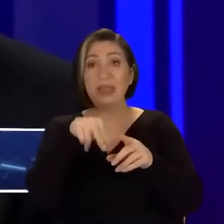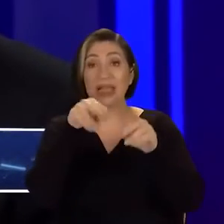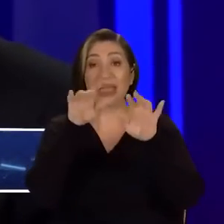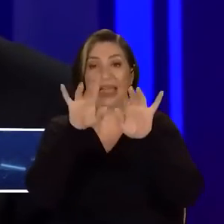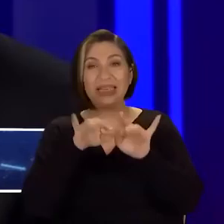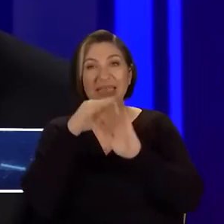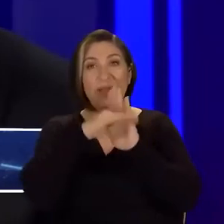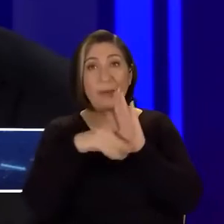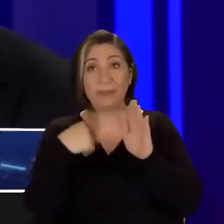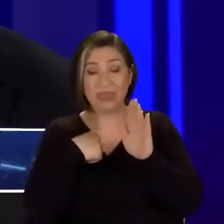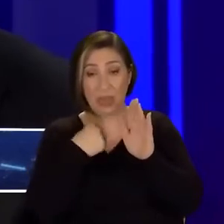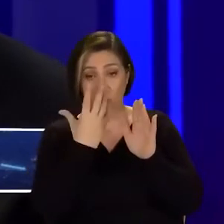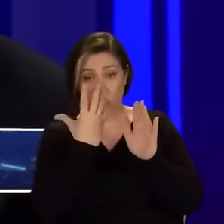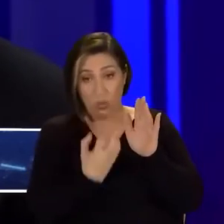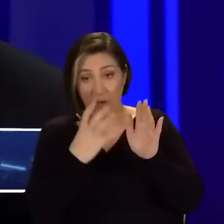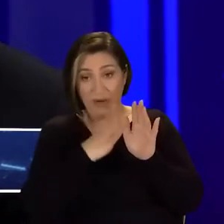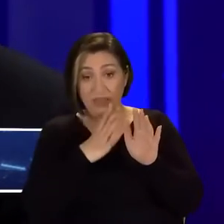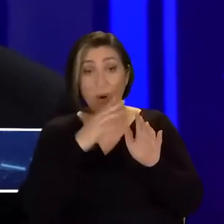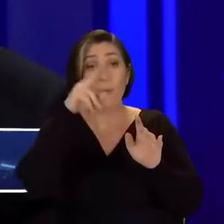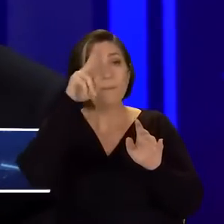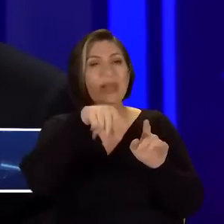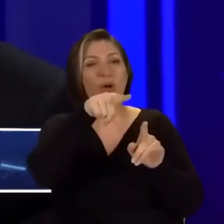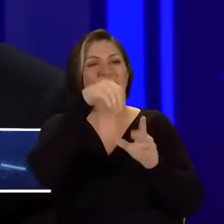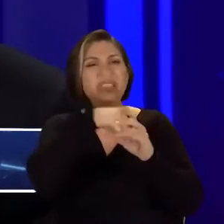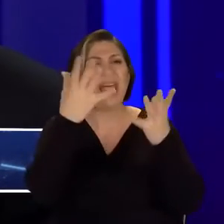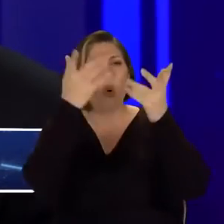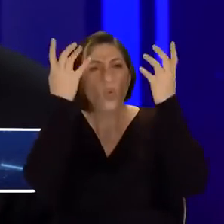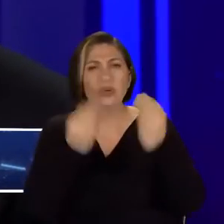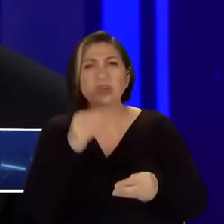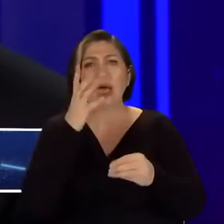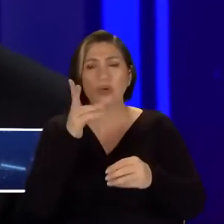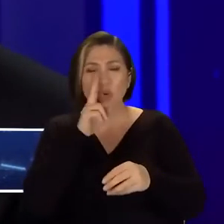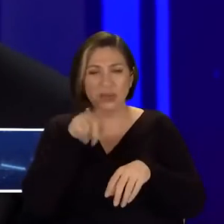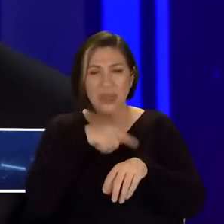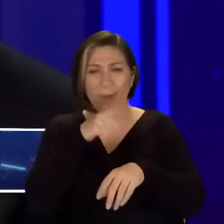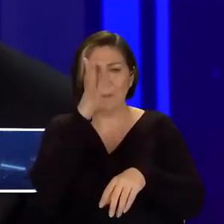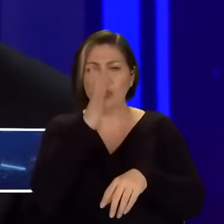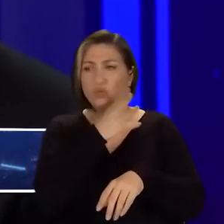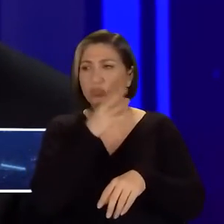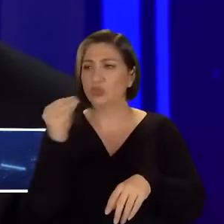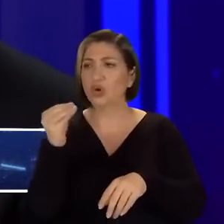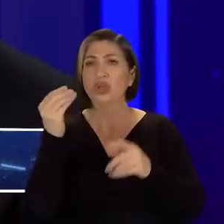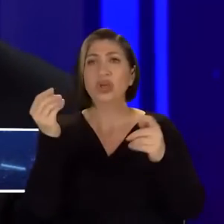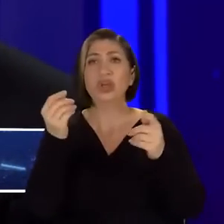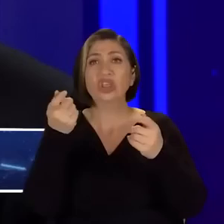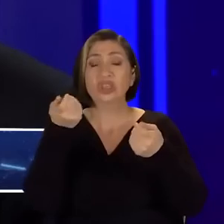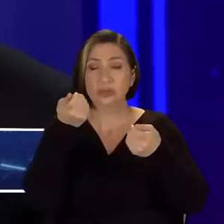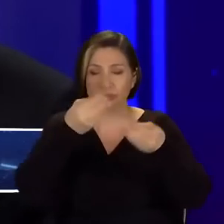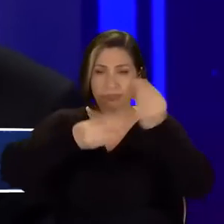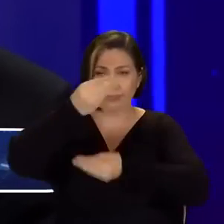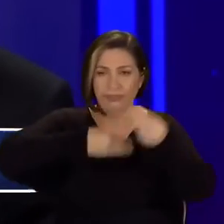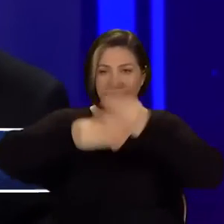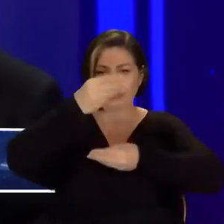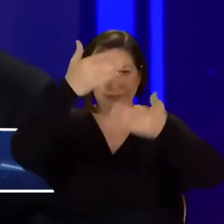bizde yüklüyse, Bitcoin'de gerçekleşen bütün işlemler, şu son zamanlarda 500 milyon işlemi aştı şu anda, evet.